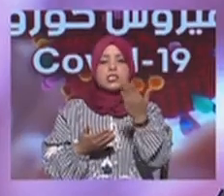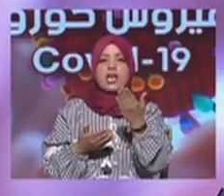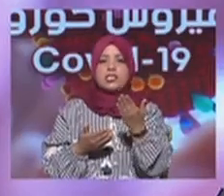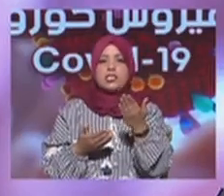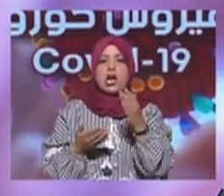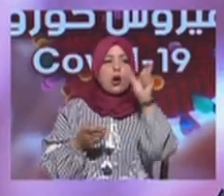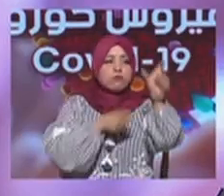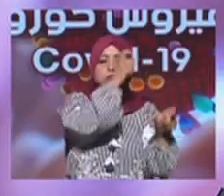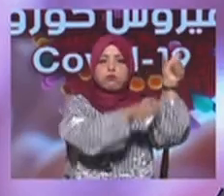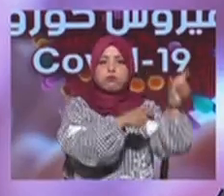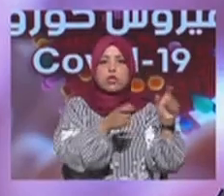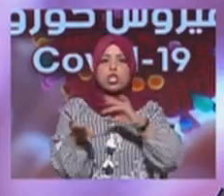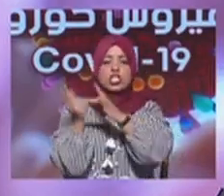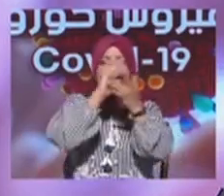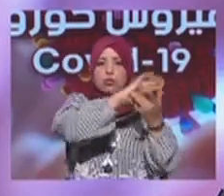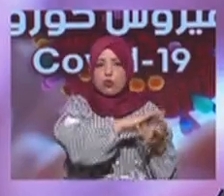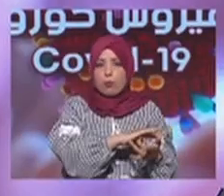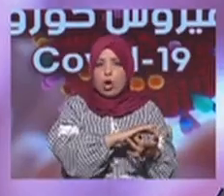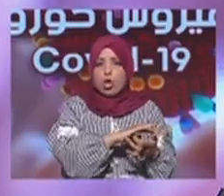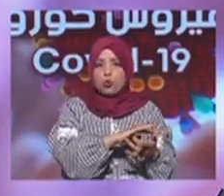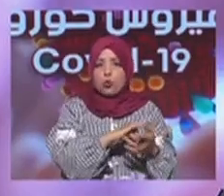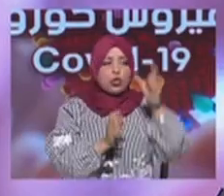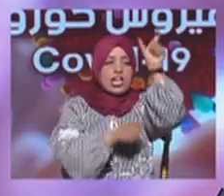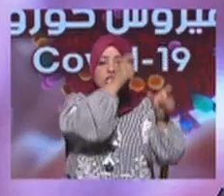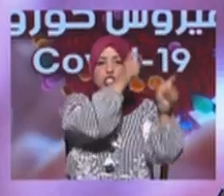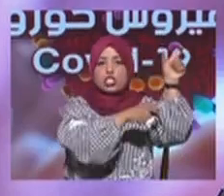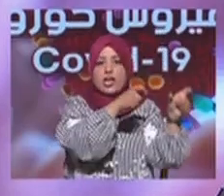البلاتفورم سانيتير سيتي لي زيتر هومان معناها الاشخاص